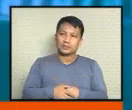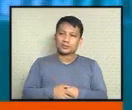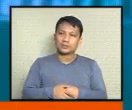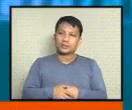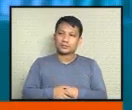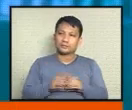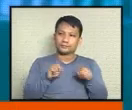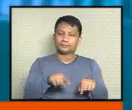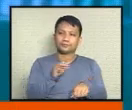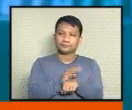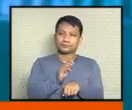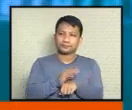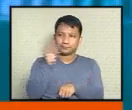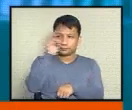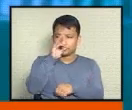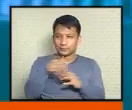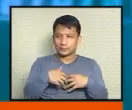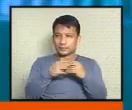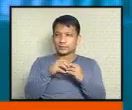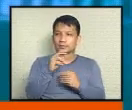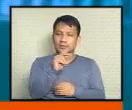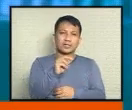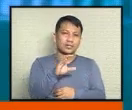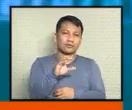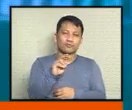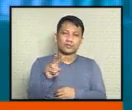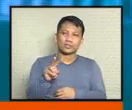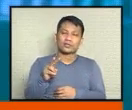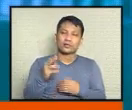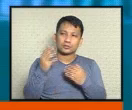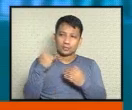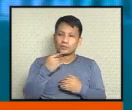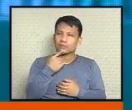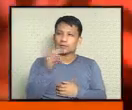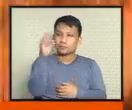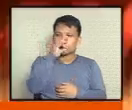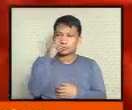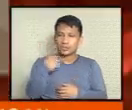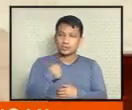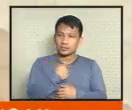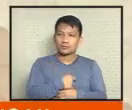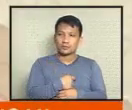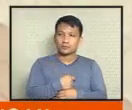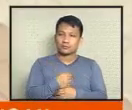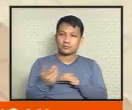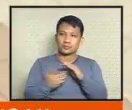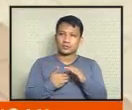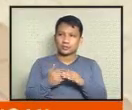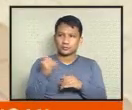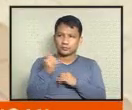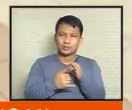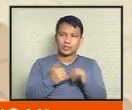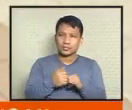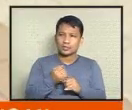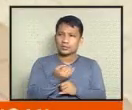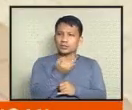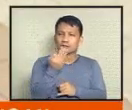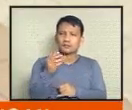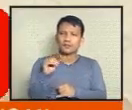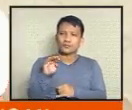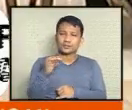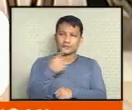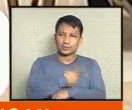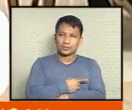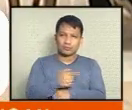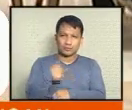Apektado na raw ang negosyo ng Filipino-Chinese businessmen dahil sa NCOV. Sabi ng Filipino-Chinese Chamber of Commerce and Industry, isinama kasi